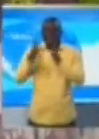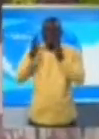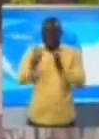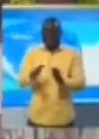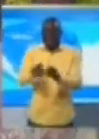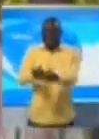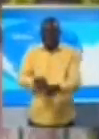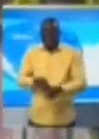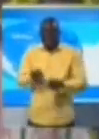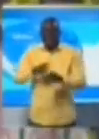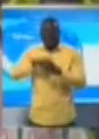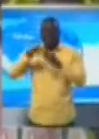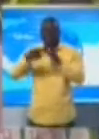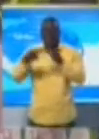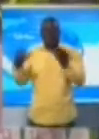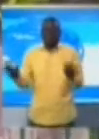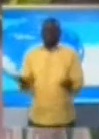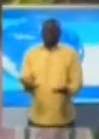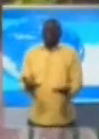d'agriculture, le résultat est là.